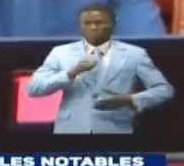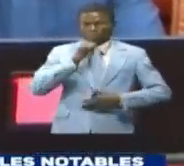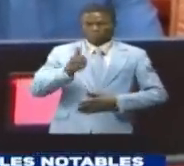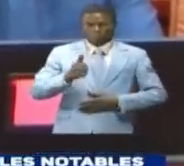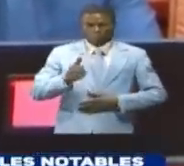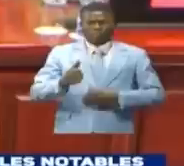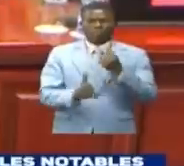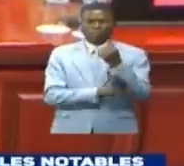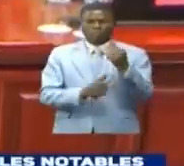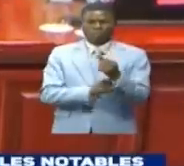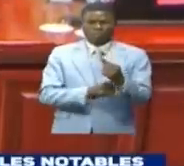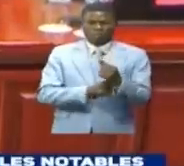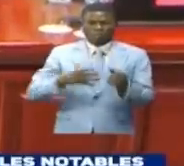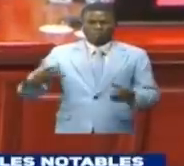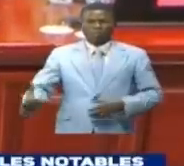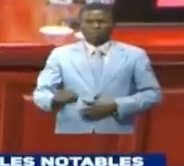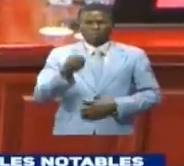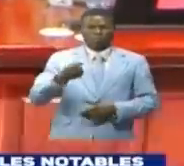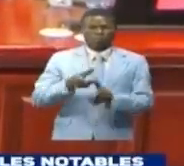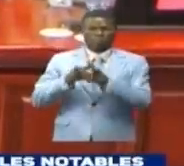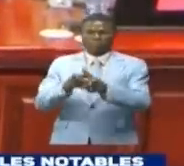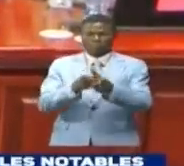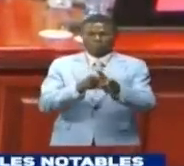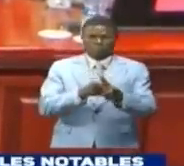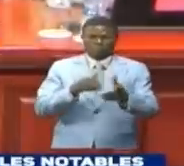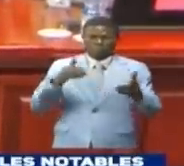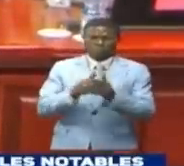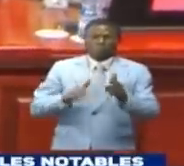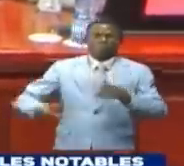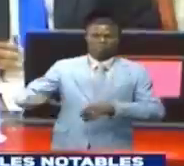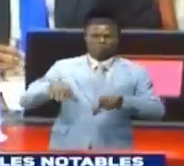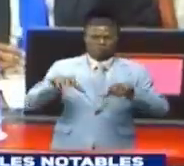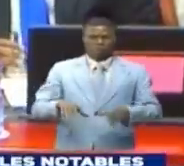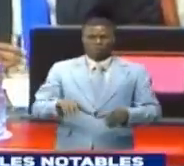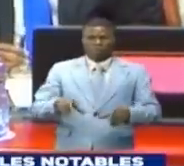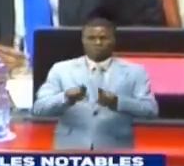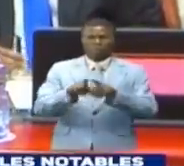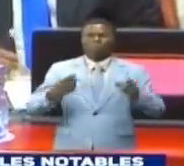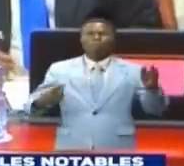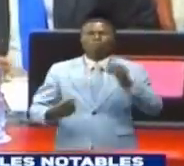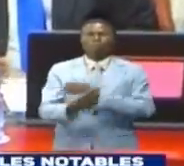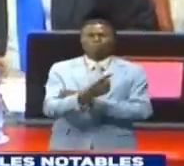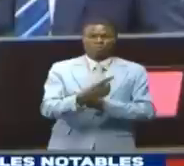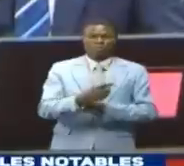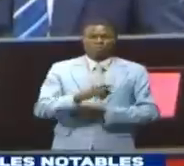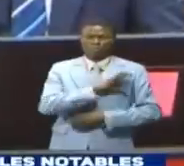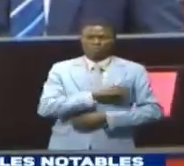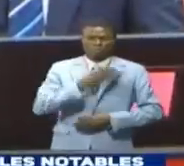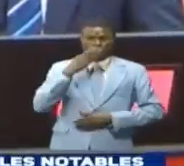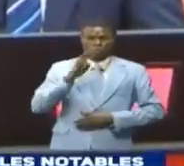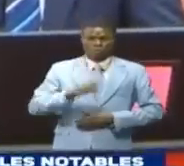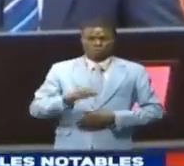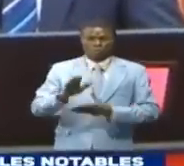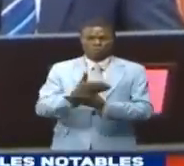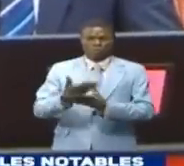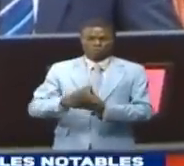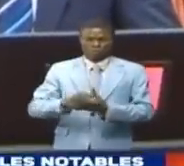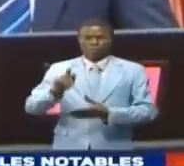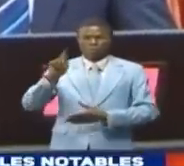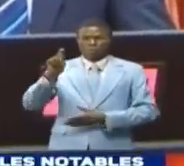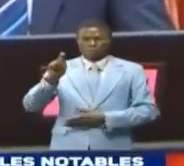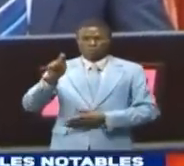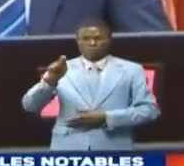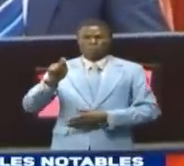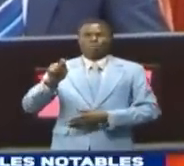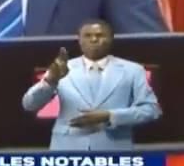ont pris les armes contre la patrie. Ils ont dénoncé l'amalgame fait entre Tutsi Congolais et